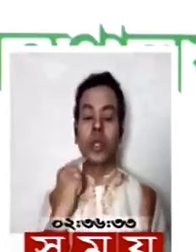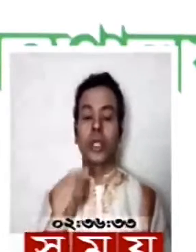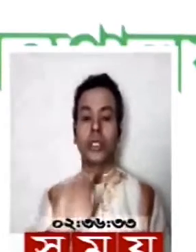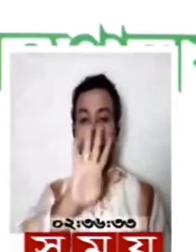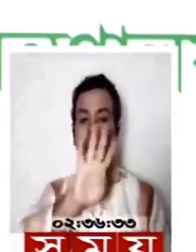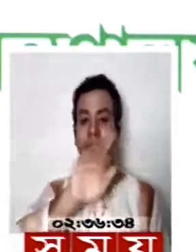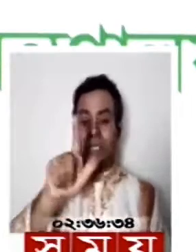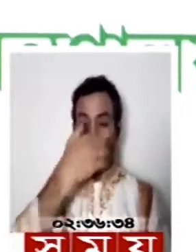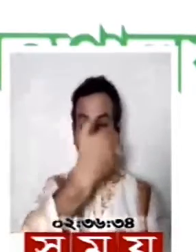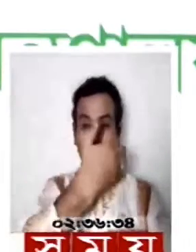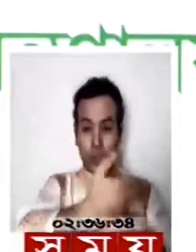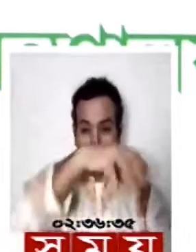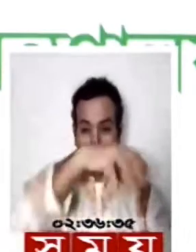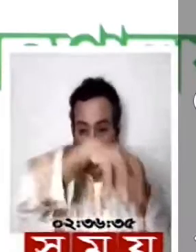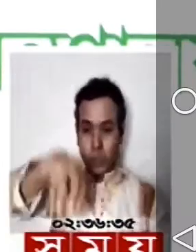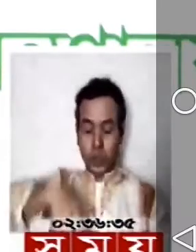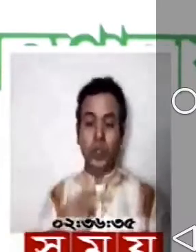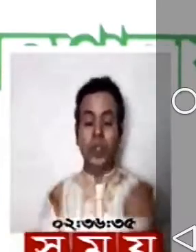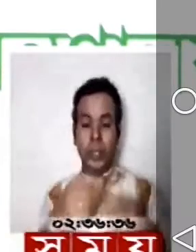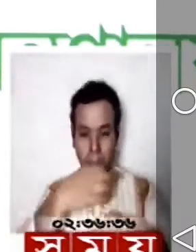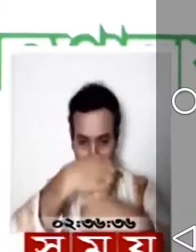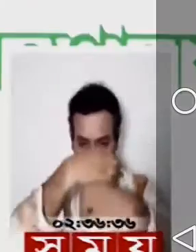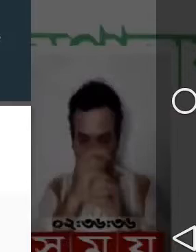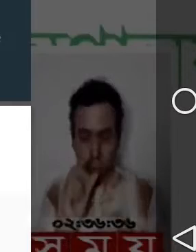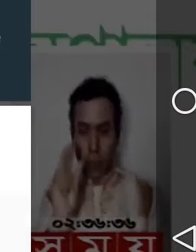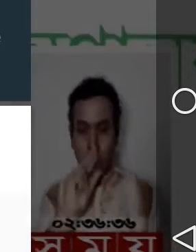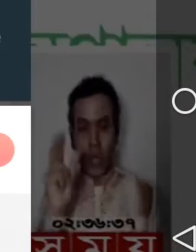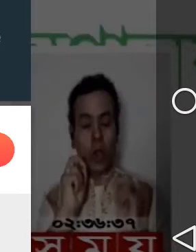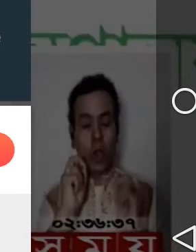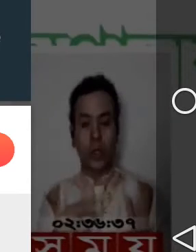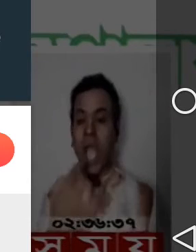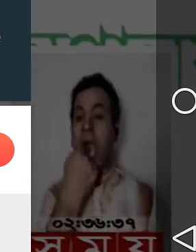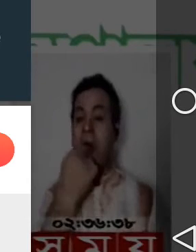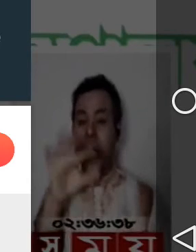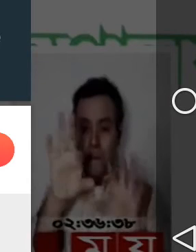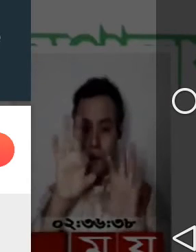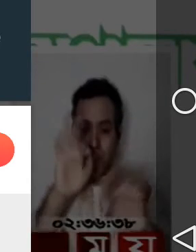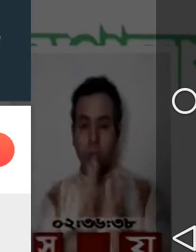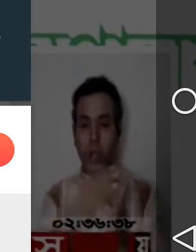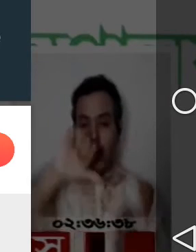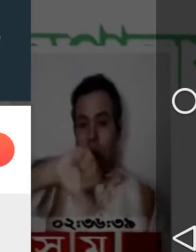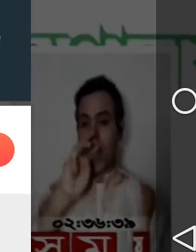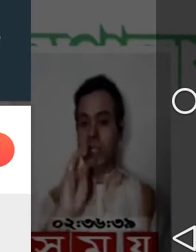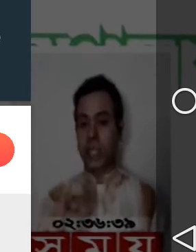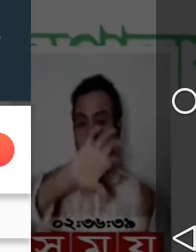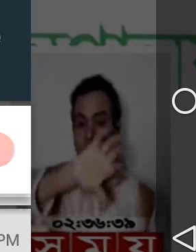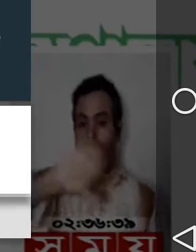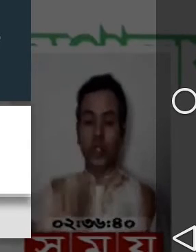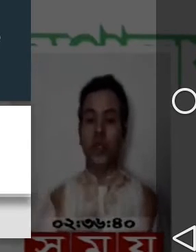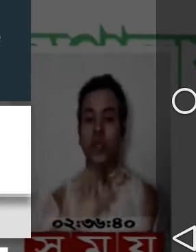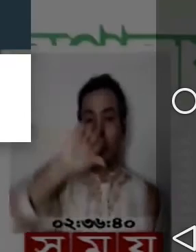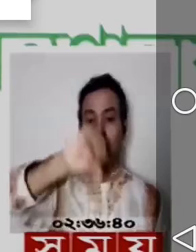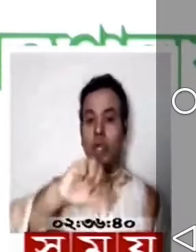আমাদের 24 ঘন্টার, এবার আমি তথ্যের দিকে আসব, 47টি পরীক্ষাগারে পিসিআর পরীক্ষা